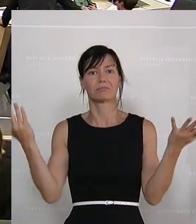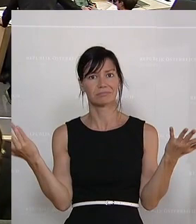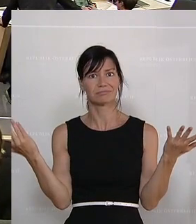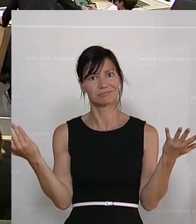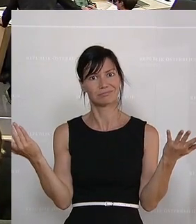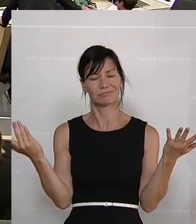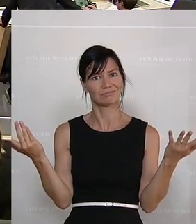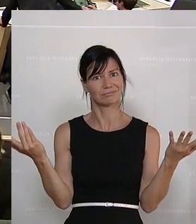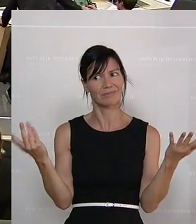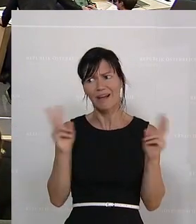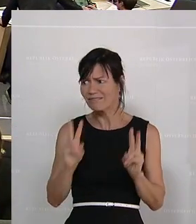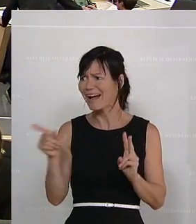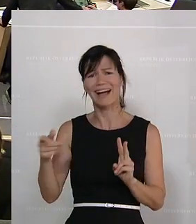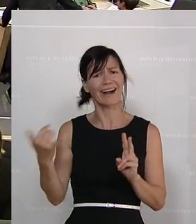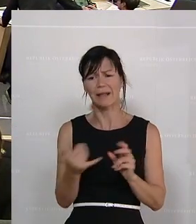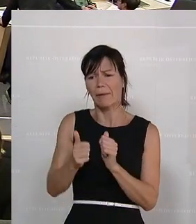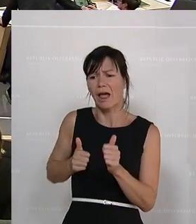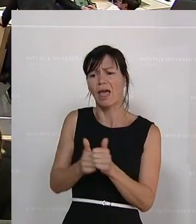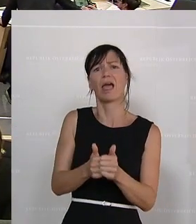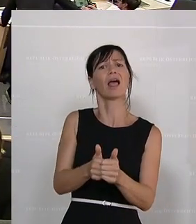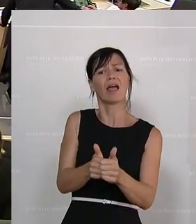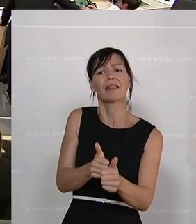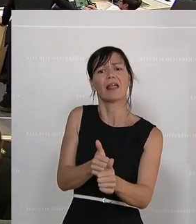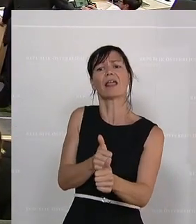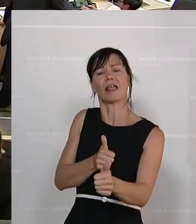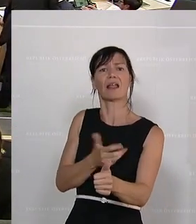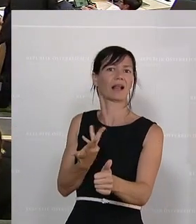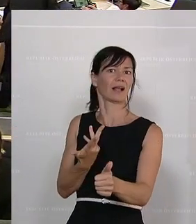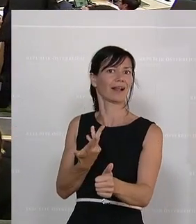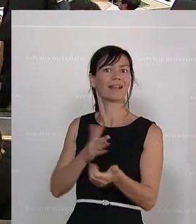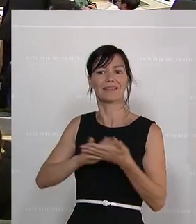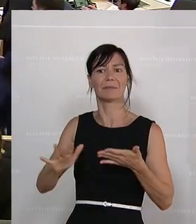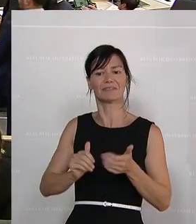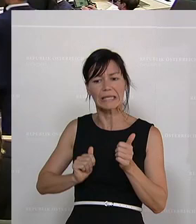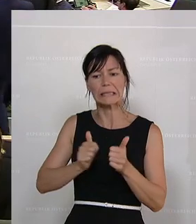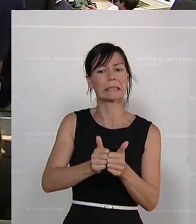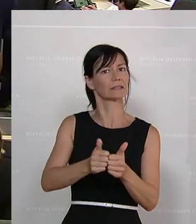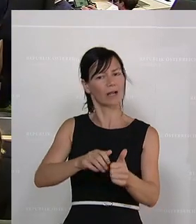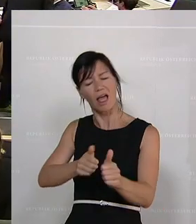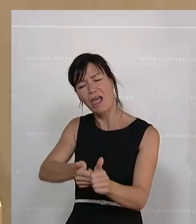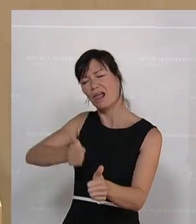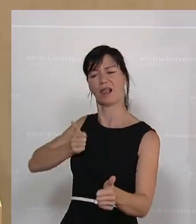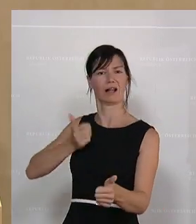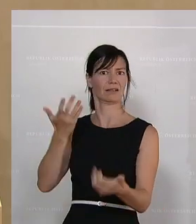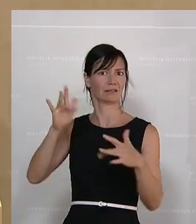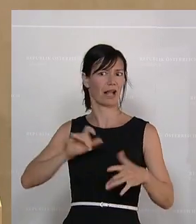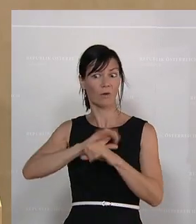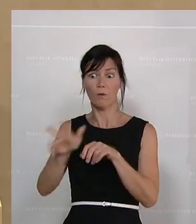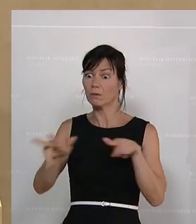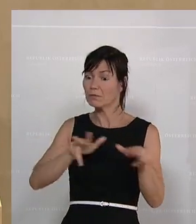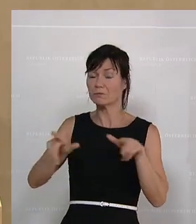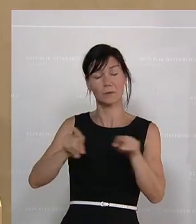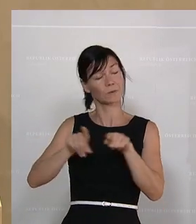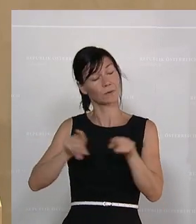ist es ist ein hinterherhinken es ist ein hinterherlaufen das was sie betreiben nicht nur im corona management sondern auch bei der